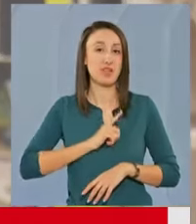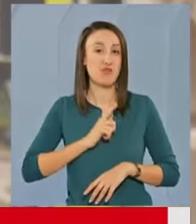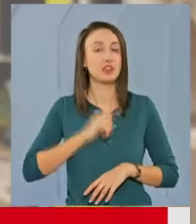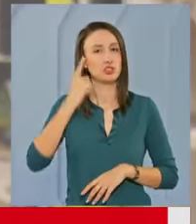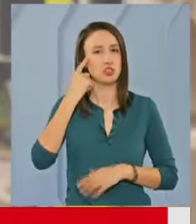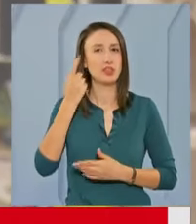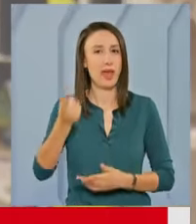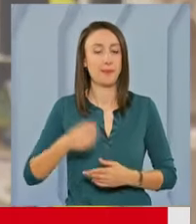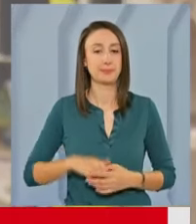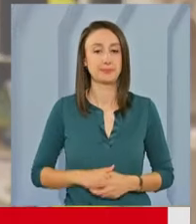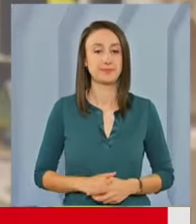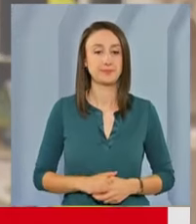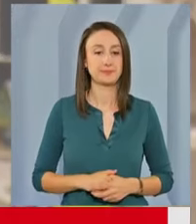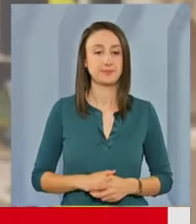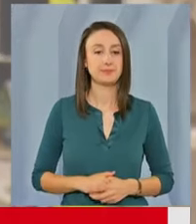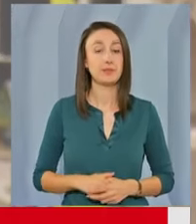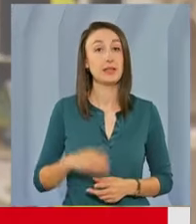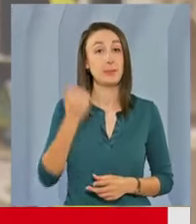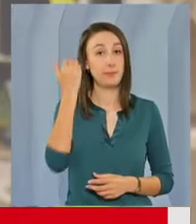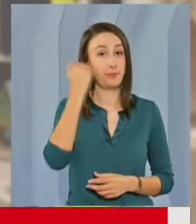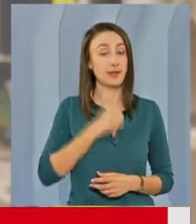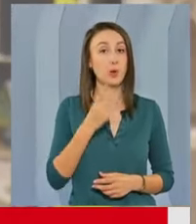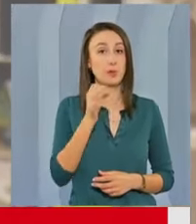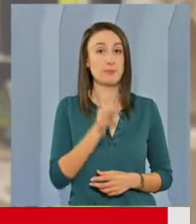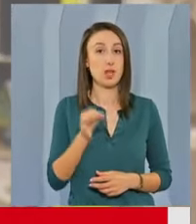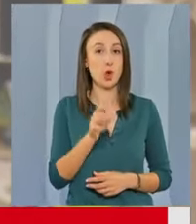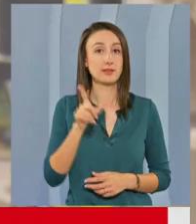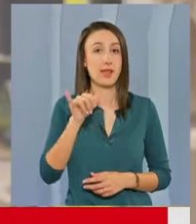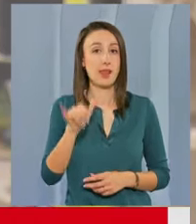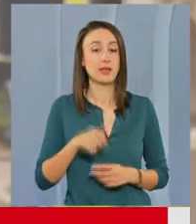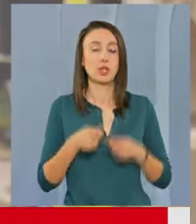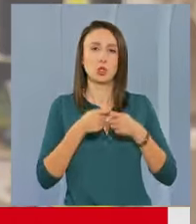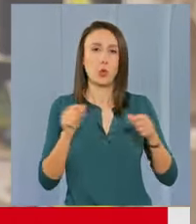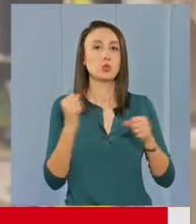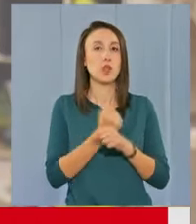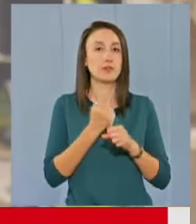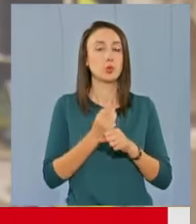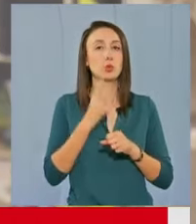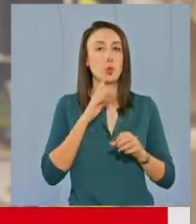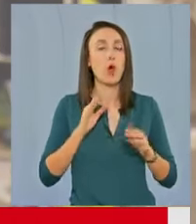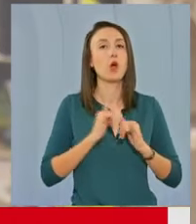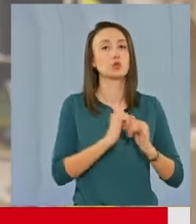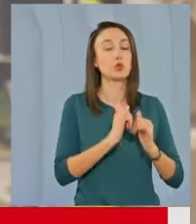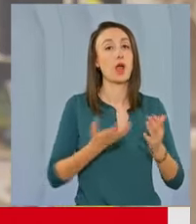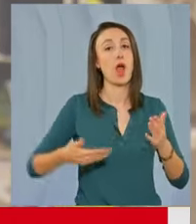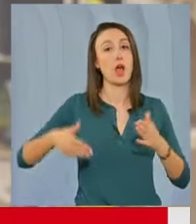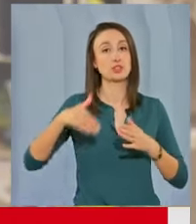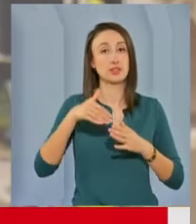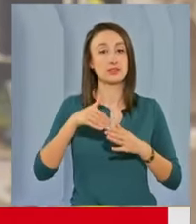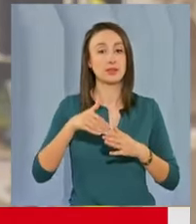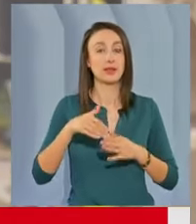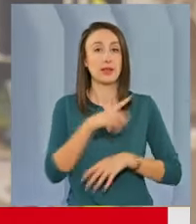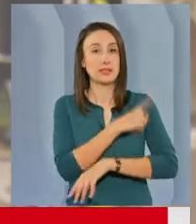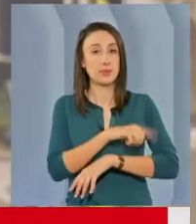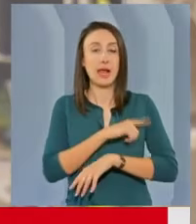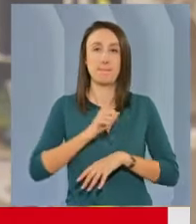acesteia. Prejudiciul în acest caz se ridică la peste 1 milion de lei. Și totul ar fi fost făcut cu complicitatea angajaților unor clinici